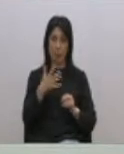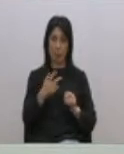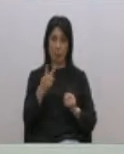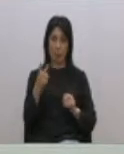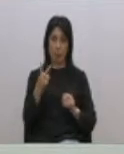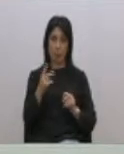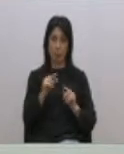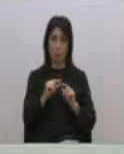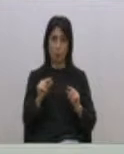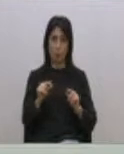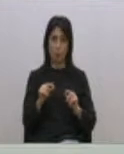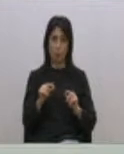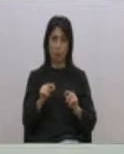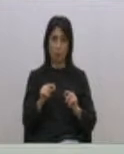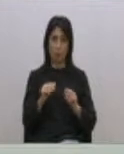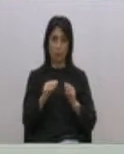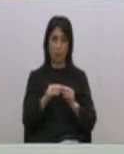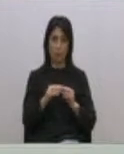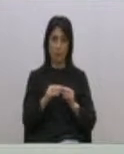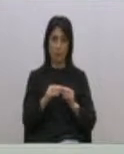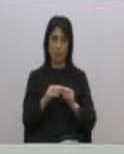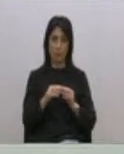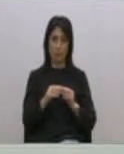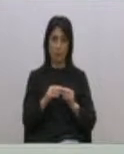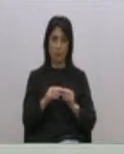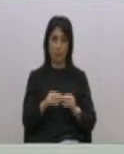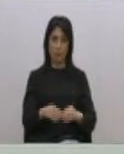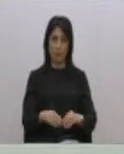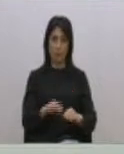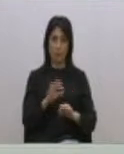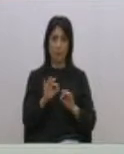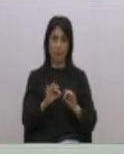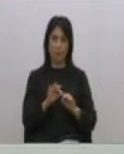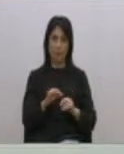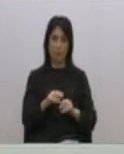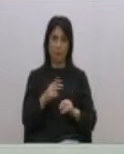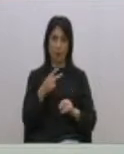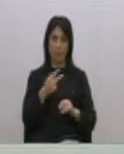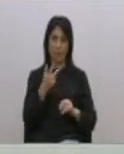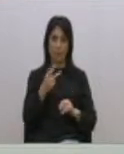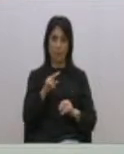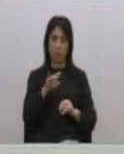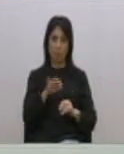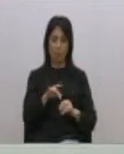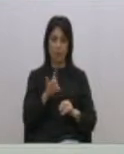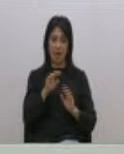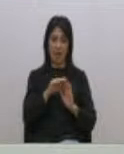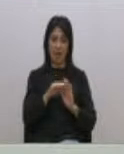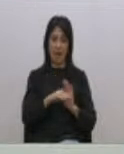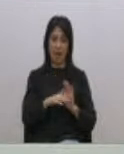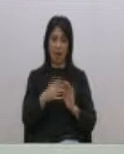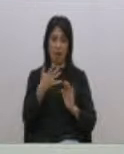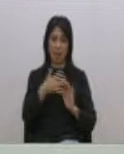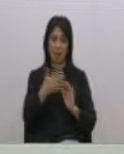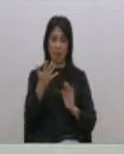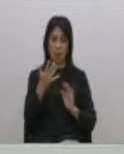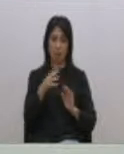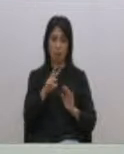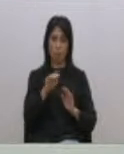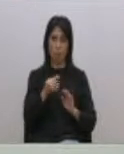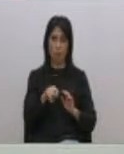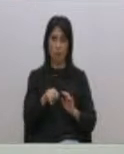52 მომხრე. არ არის სულელება? ხომ არ არის პროექტის 23 პუნქტი რეგლამენტის 55